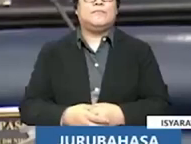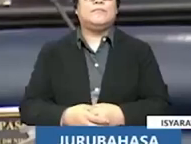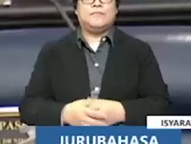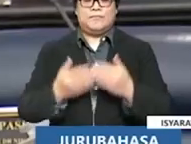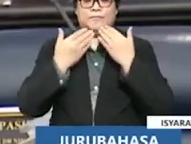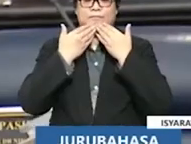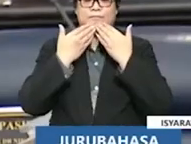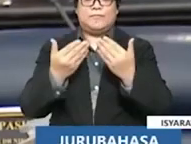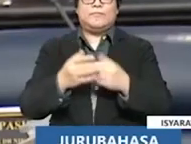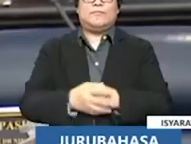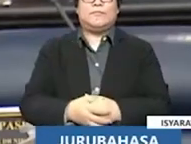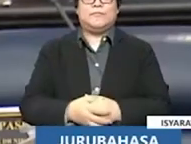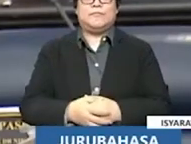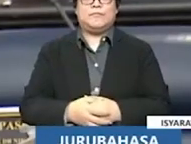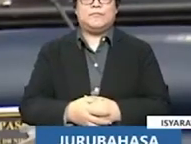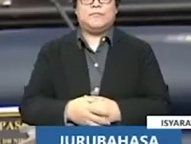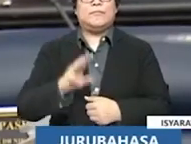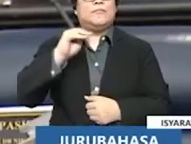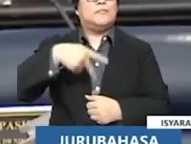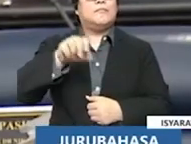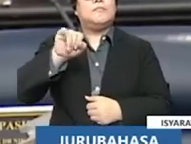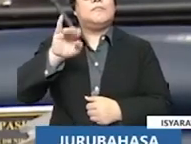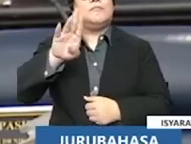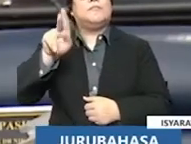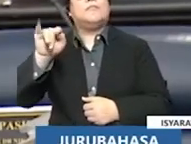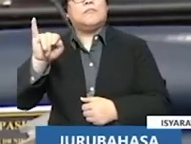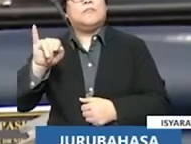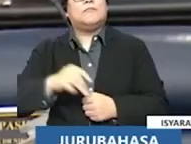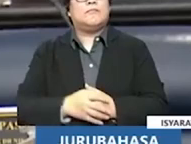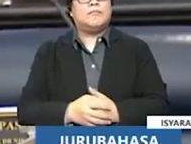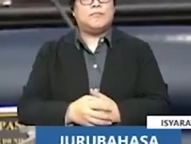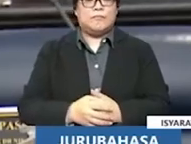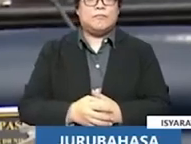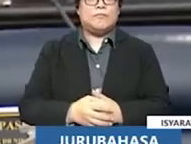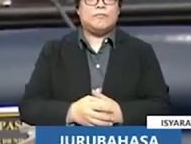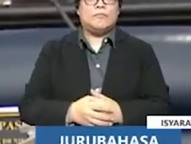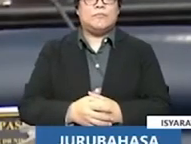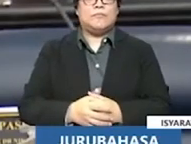Terima kasih Ahli Parlimen Sibuti atas soalan susulan.